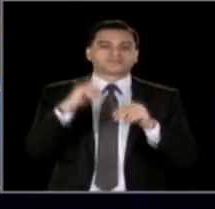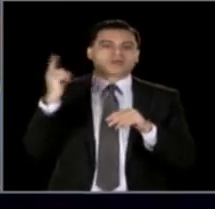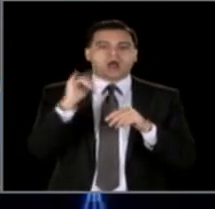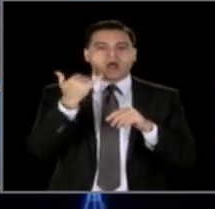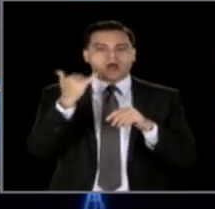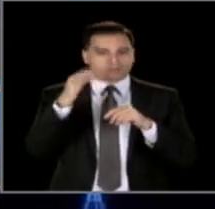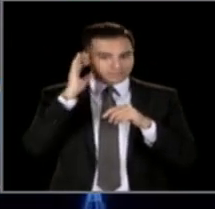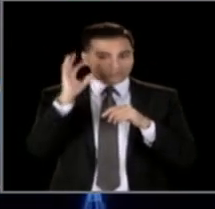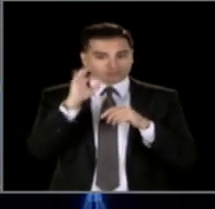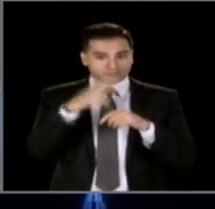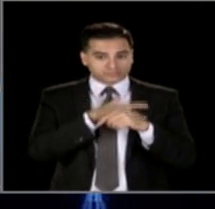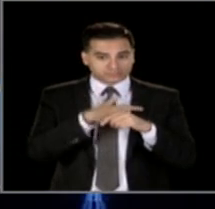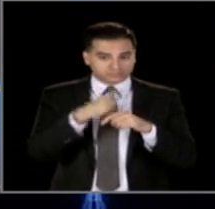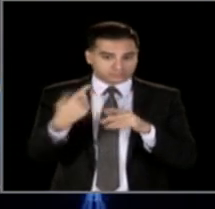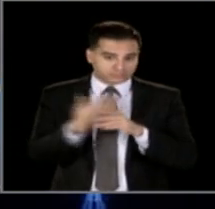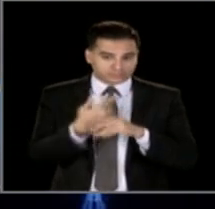نبيل سليمان.